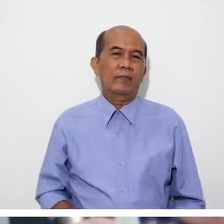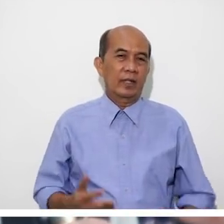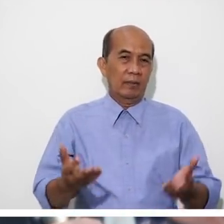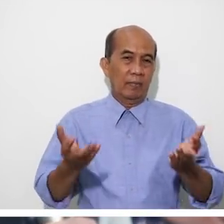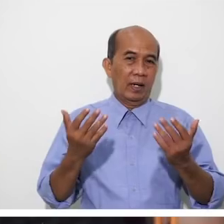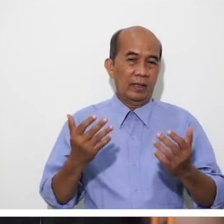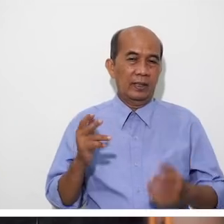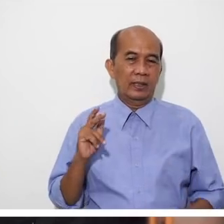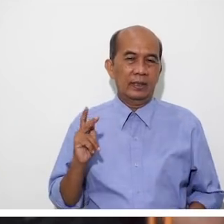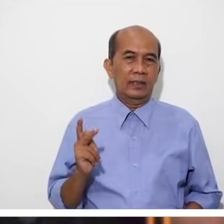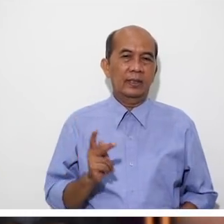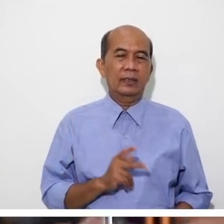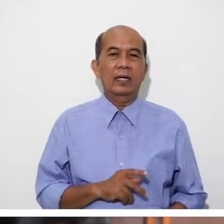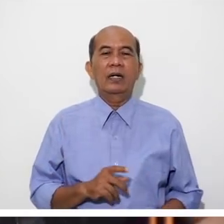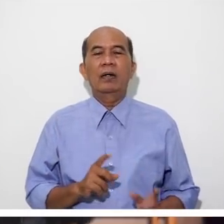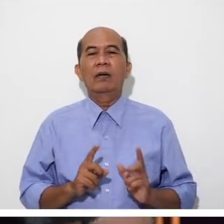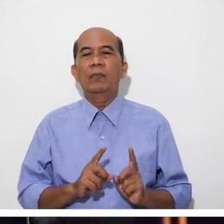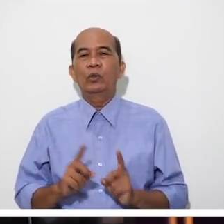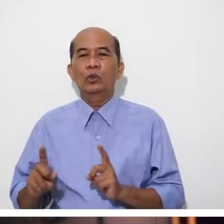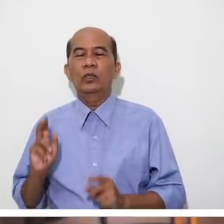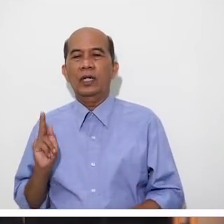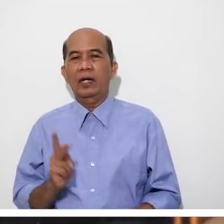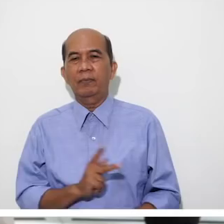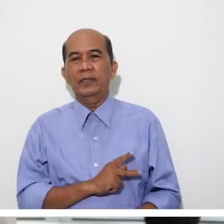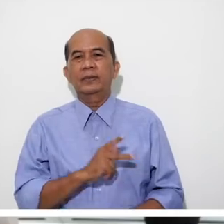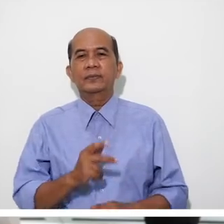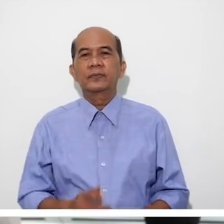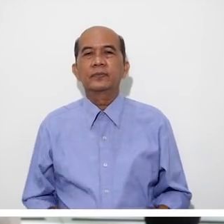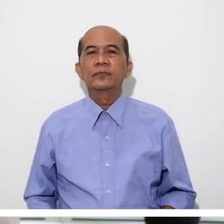gembala kita untuk menuntun kami.